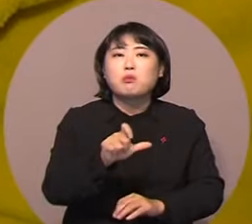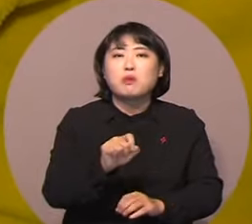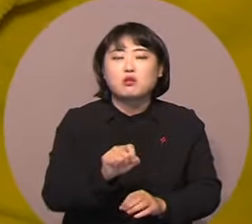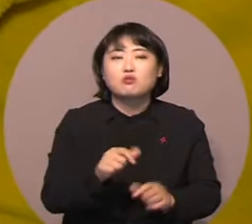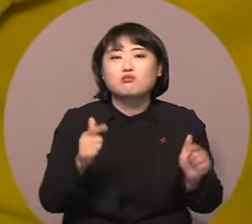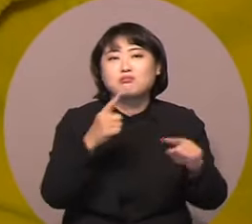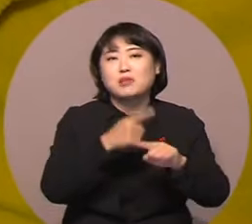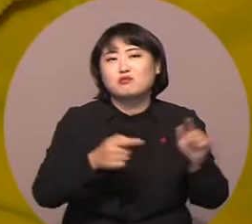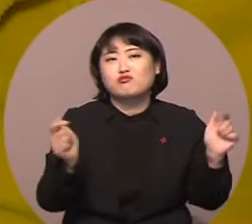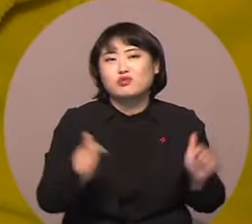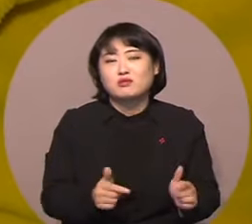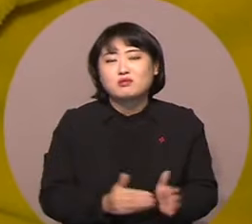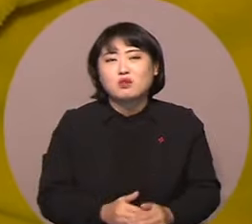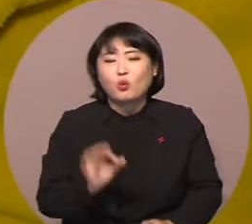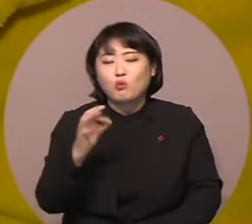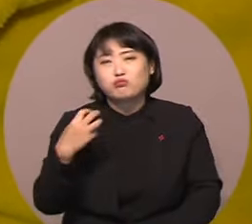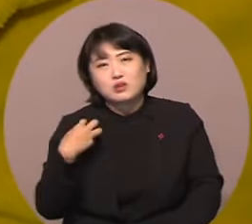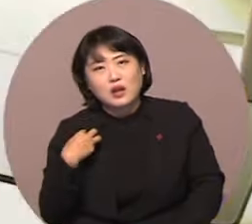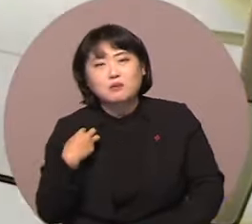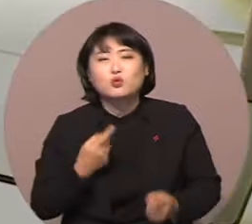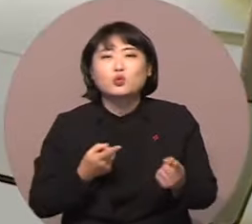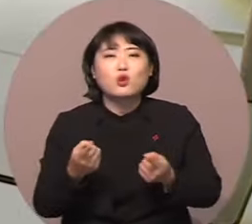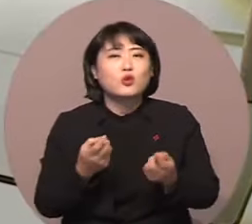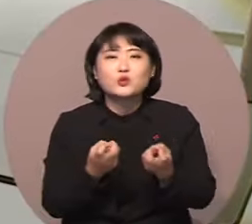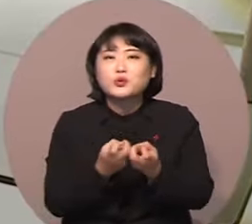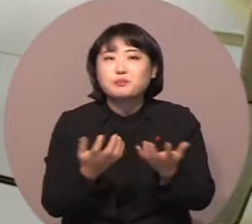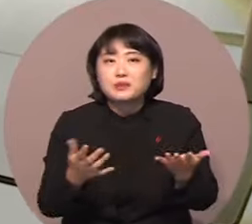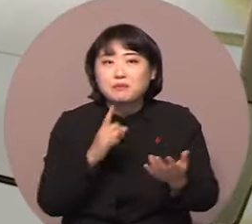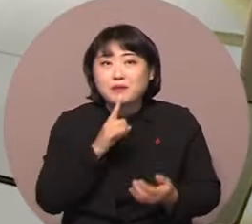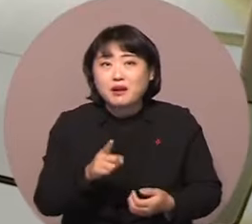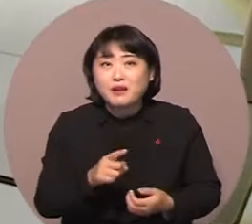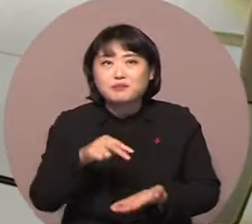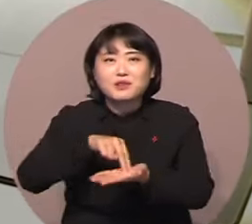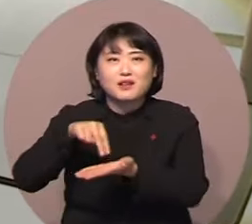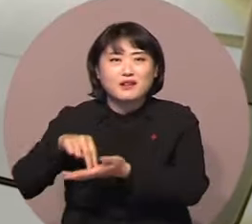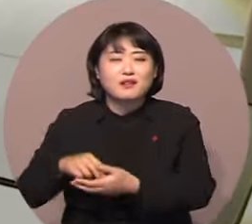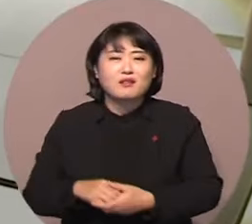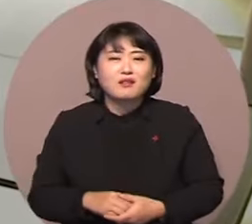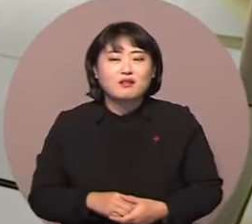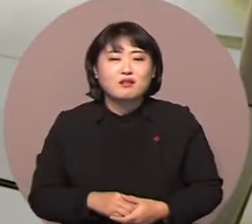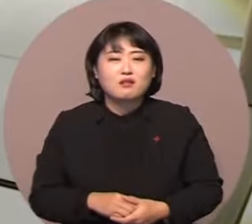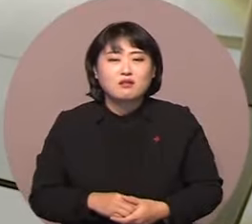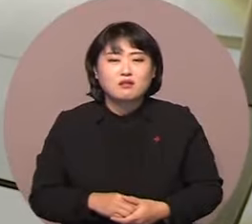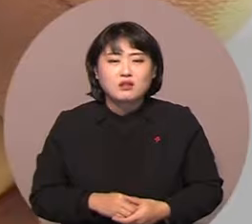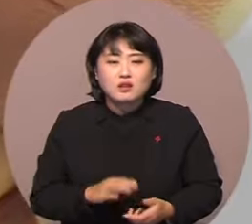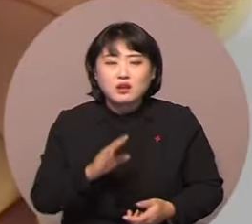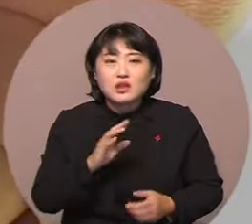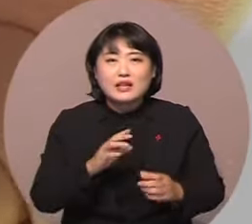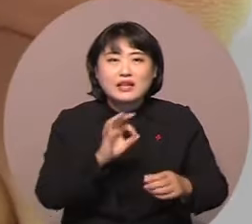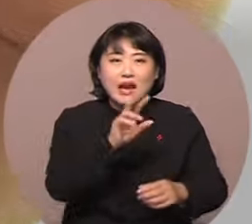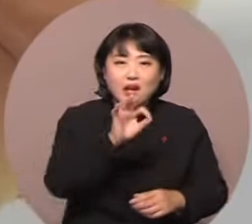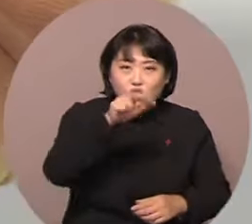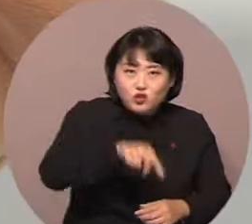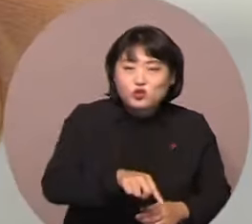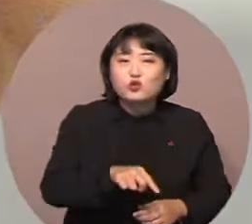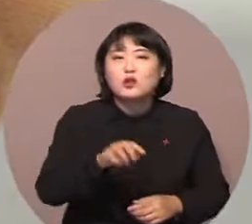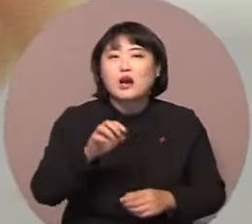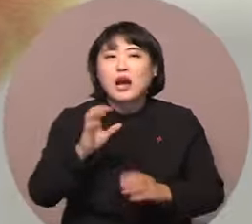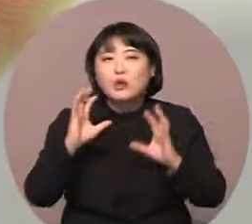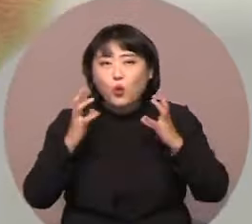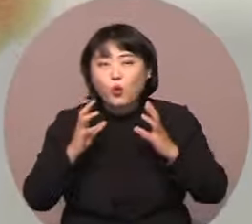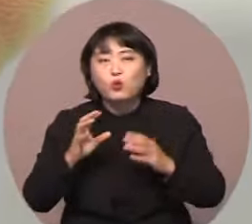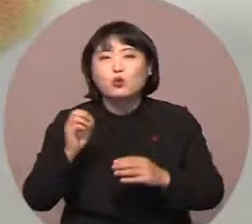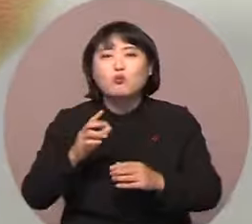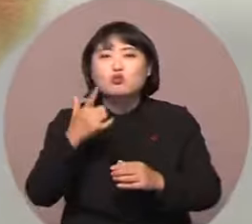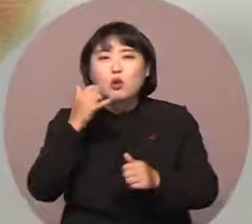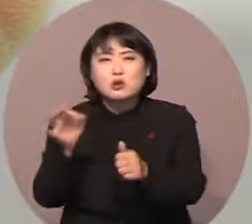삭감했습니다 재정 부담에 조정이 불가피하다는 건데 실제 수당 아동수당 부모 급여 등